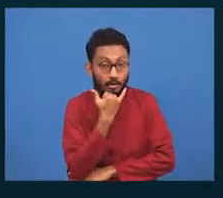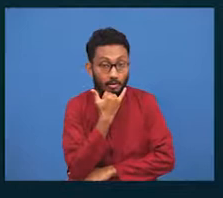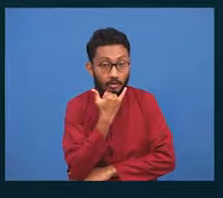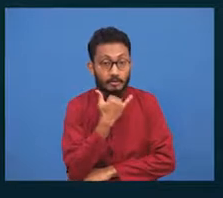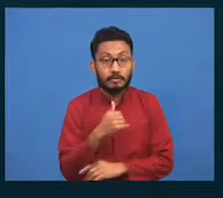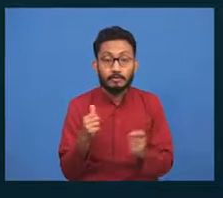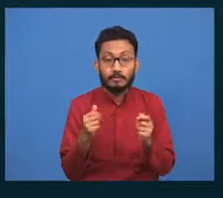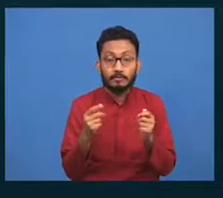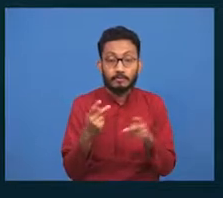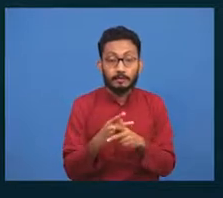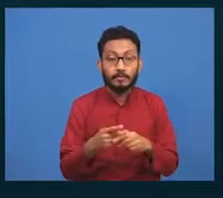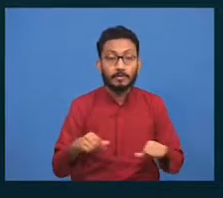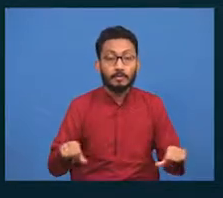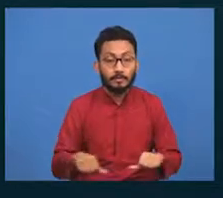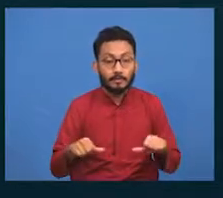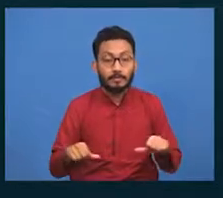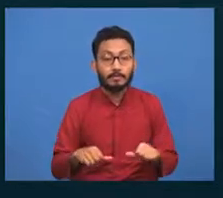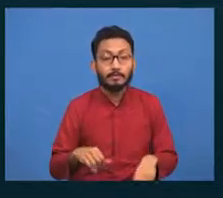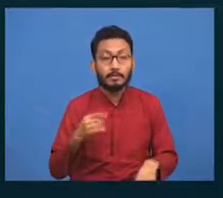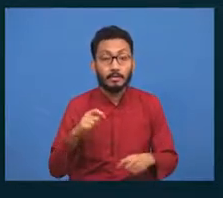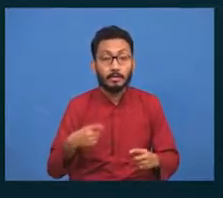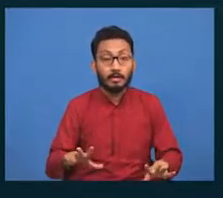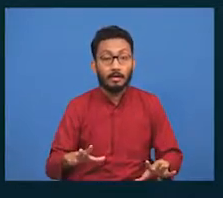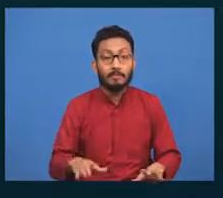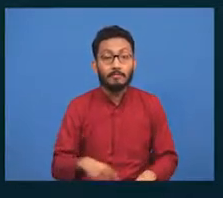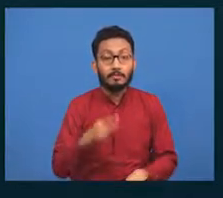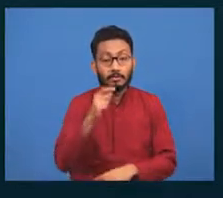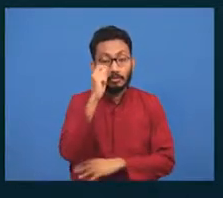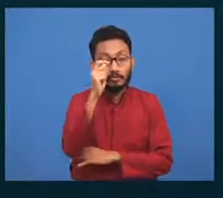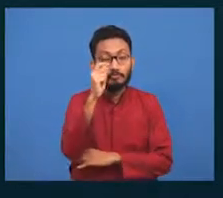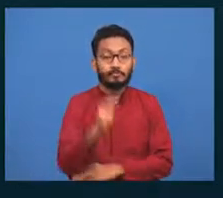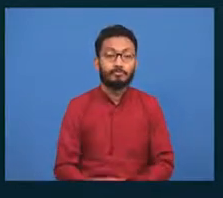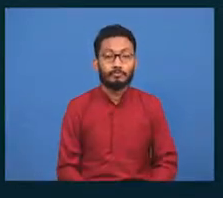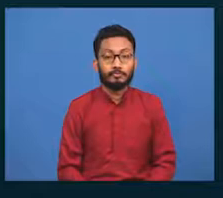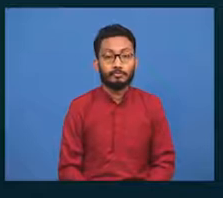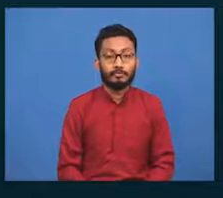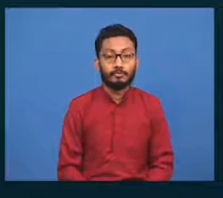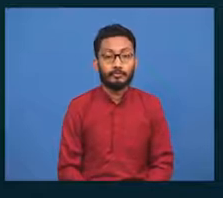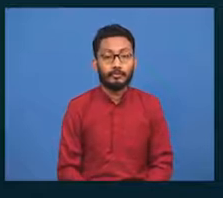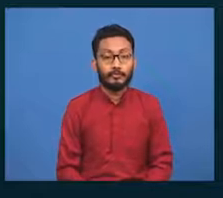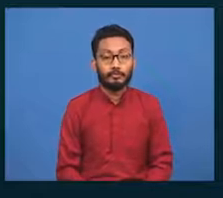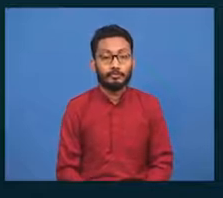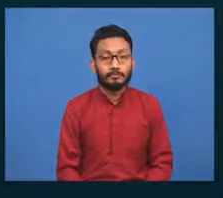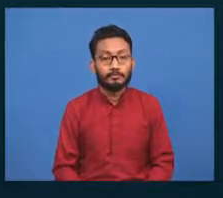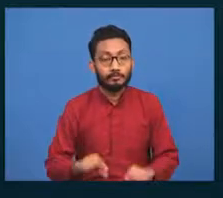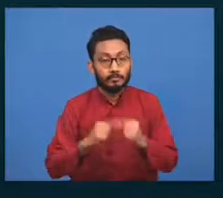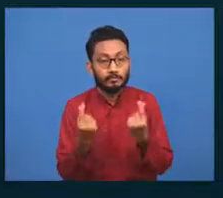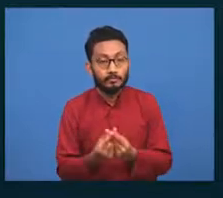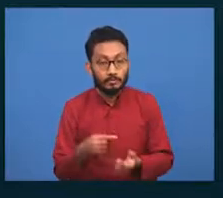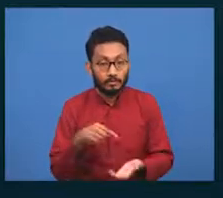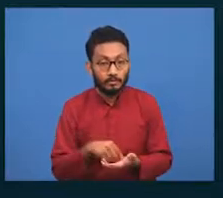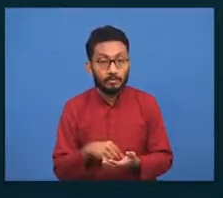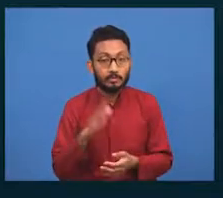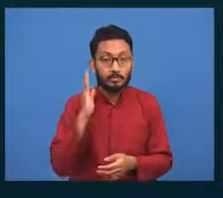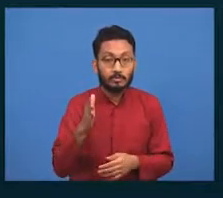telah disyariatkan. Oleh pajah dimati Allah Subhanahu Wa Taala, golongan ini juga akan diumpankan ke